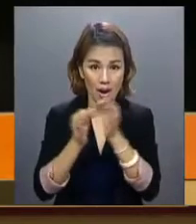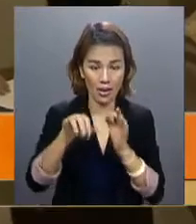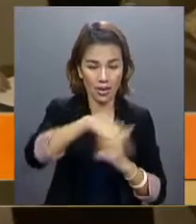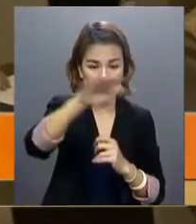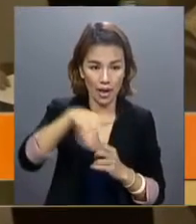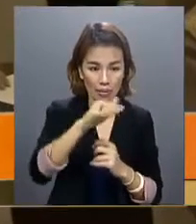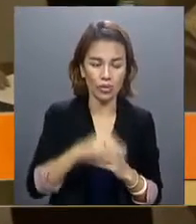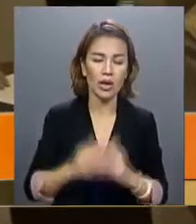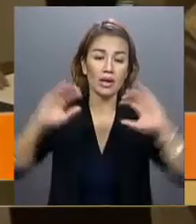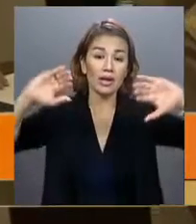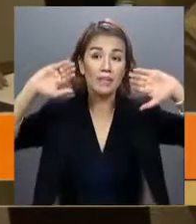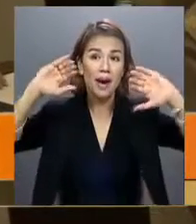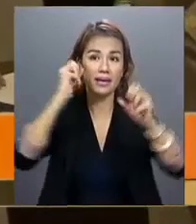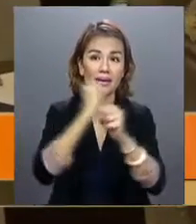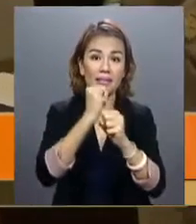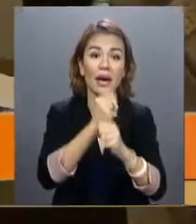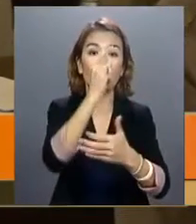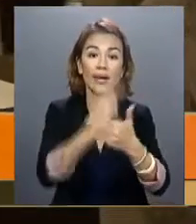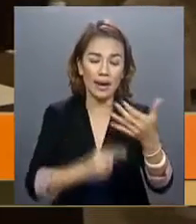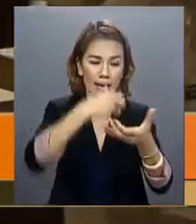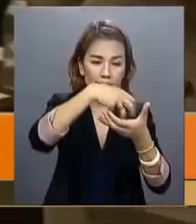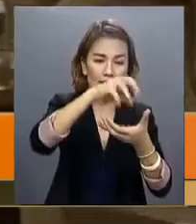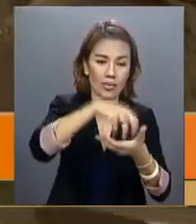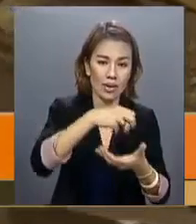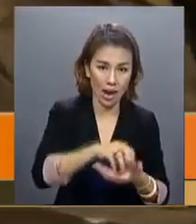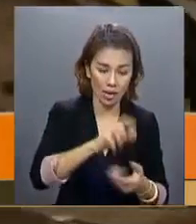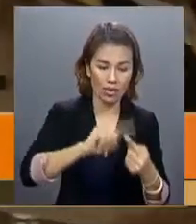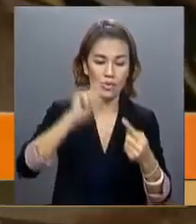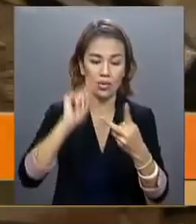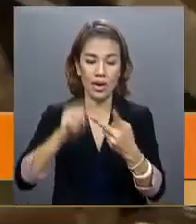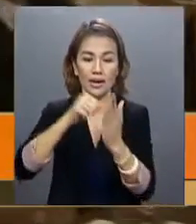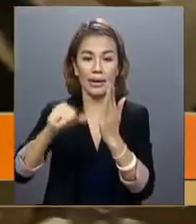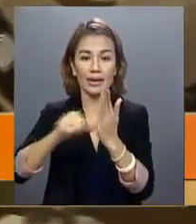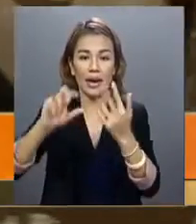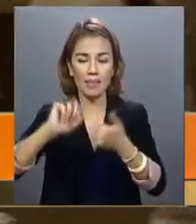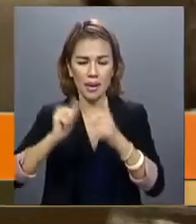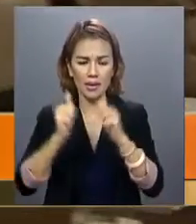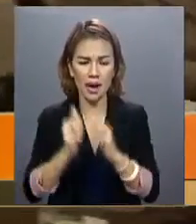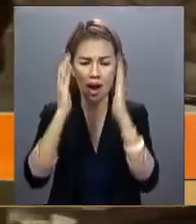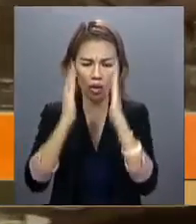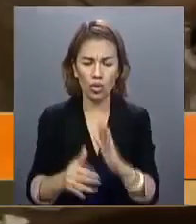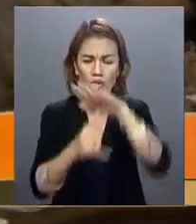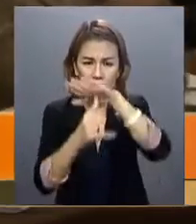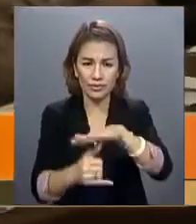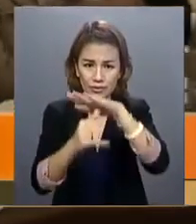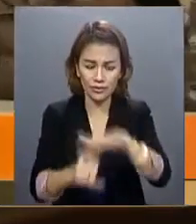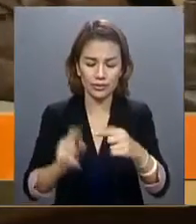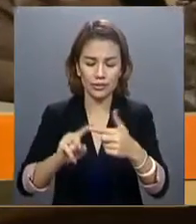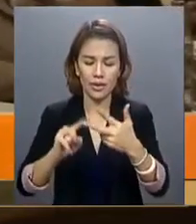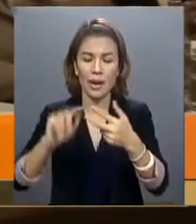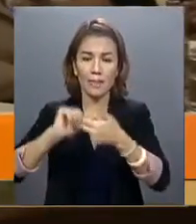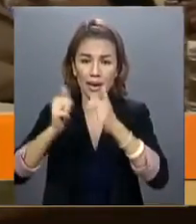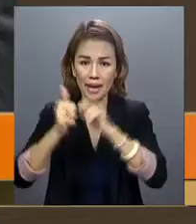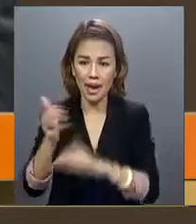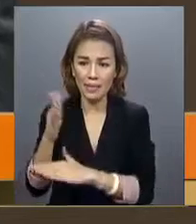ของรัฐบาลในช่วงที่ผ่านมาพร้อมทั้งการแก้ไขปัญหาการค้ามนุษย์ปัญหาการบินการทำประมงตลอดจนปัญหาเศรษฐ